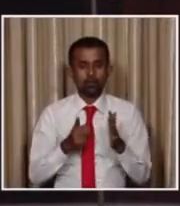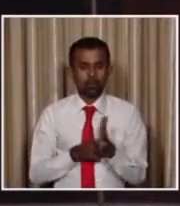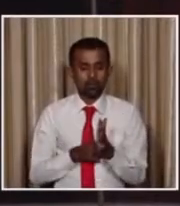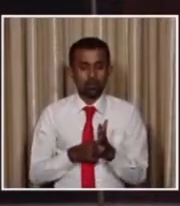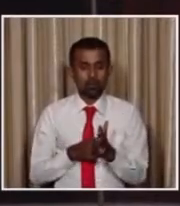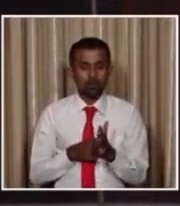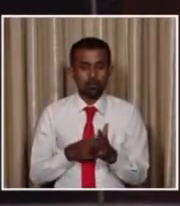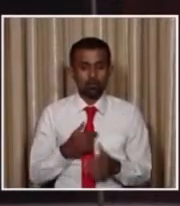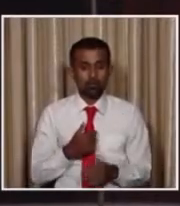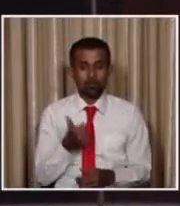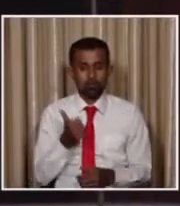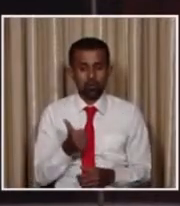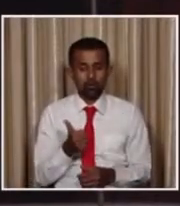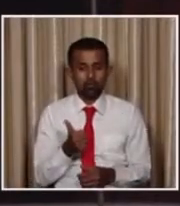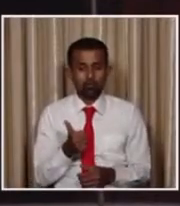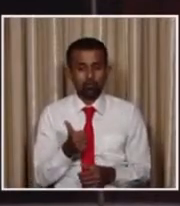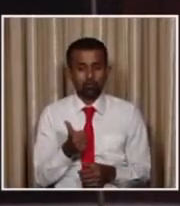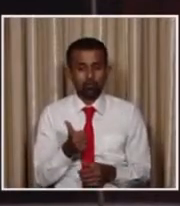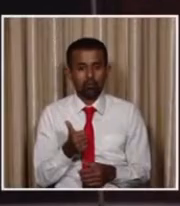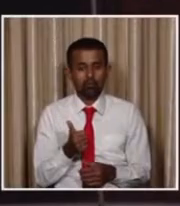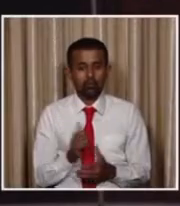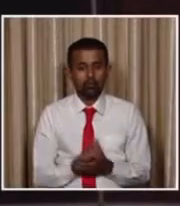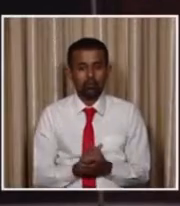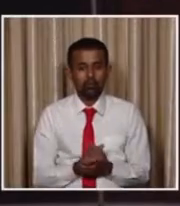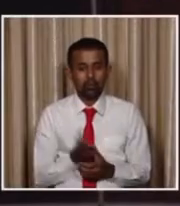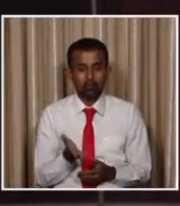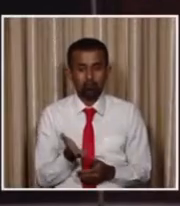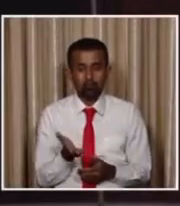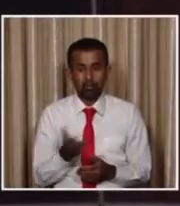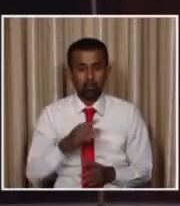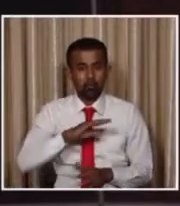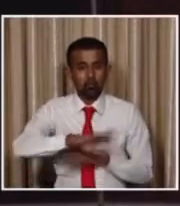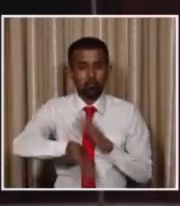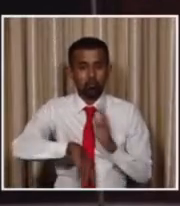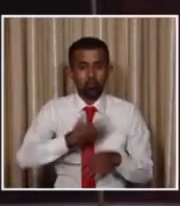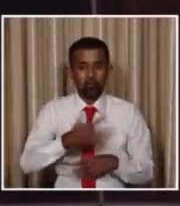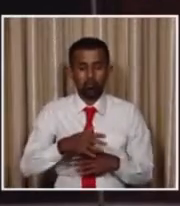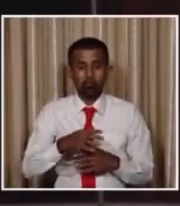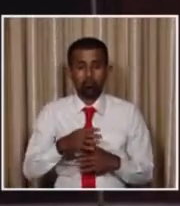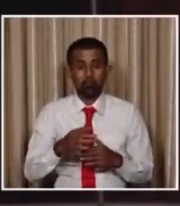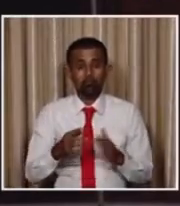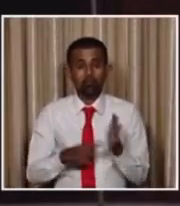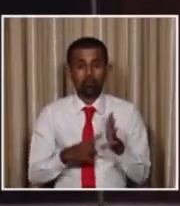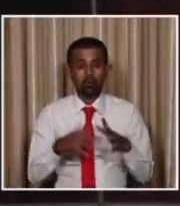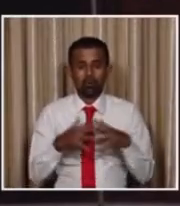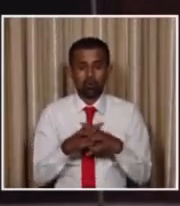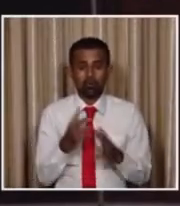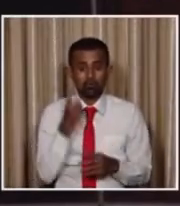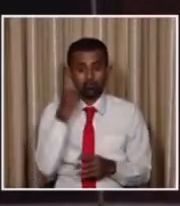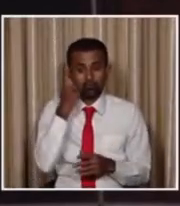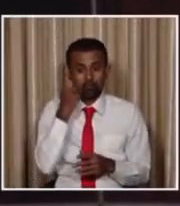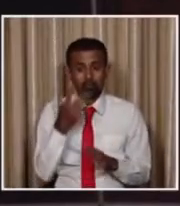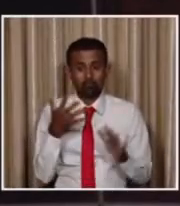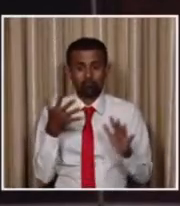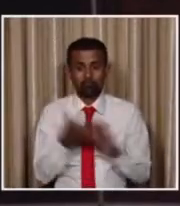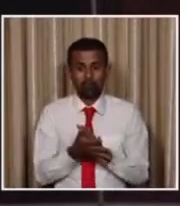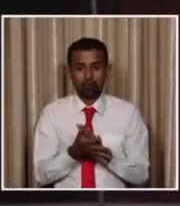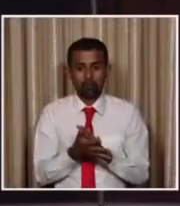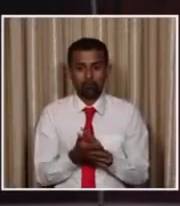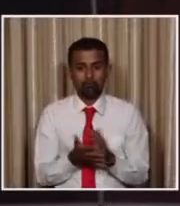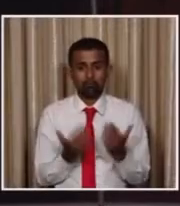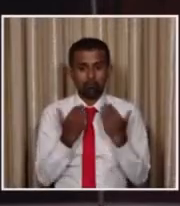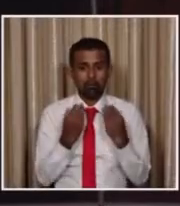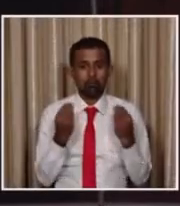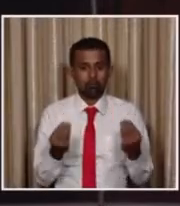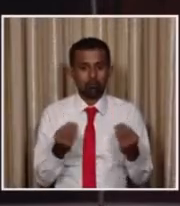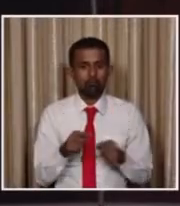අපේ අගේ කරන අමාත්‍යතුමා කියනවා මෙතන පටලවාගෙන නීති විශාරදිය වරදක් වැරදි මග පෙන්වීමක් කරලා